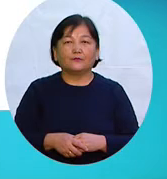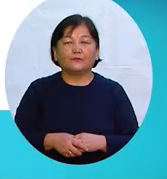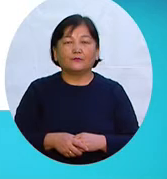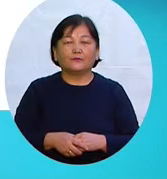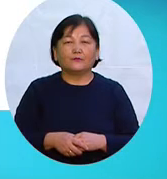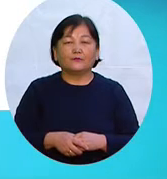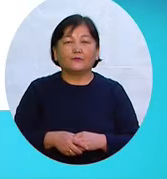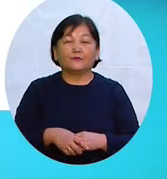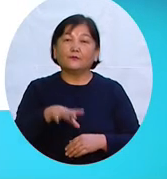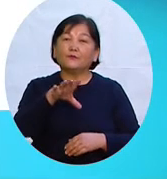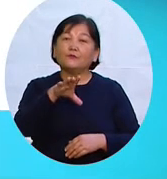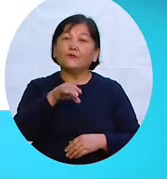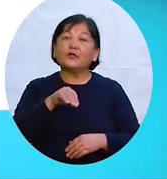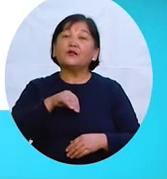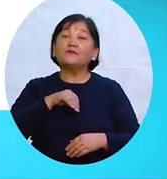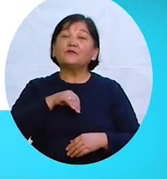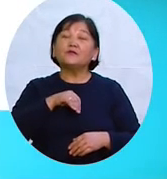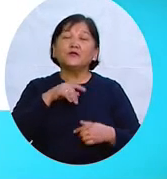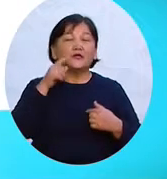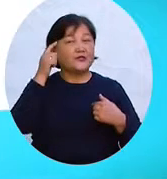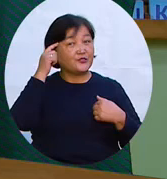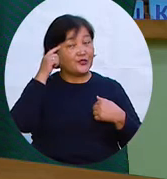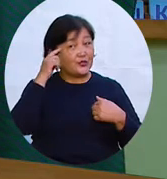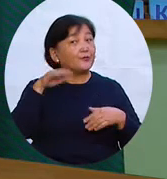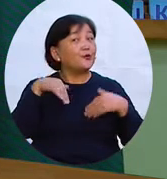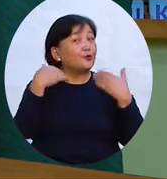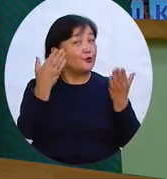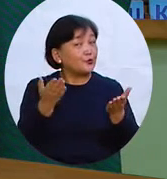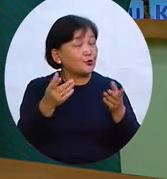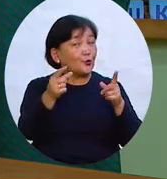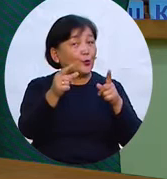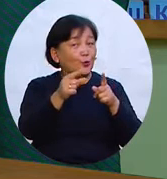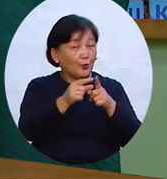За мэдрэмж сэтгэл төрүүлж буй үгсийг олж доогуурн зураарай гэд.